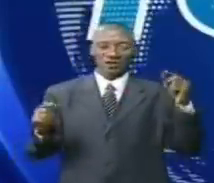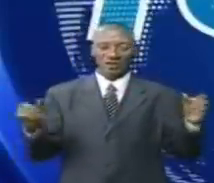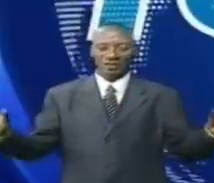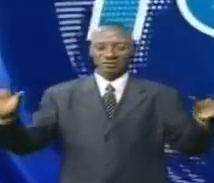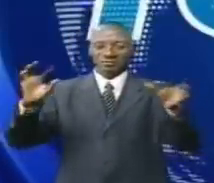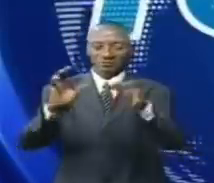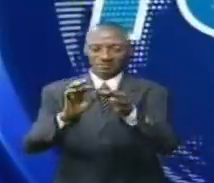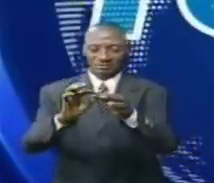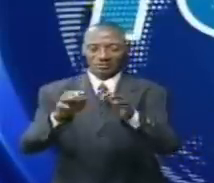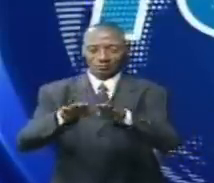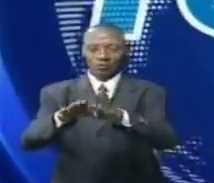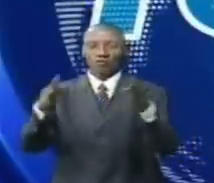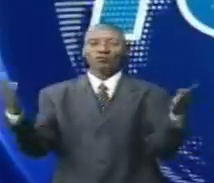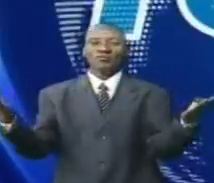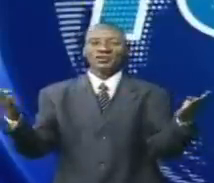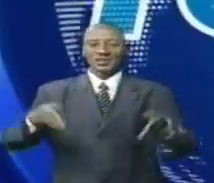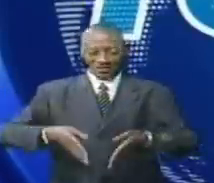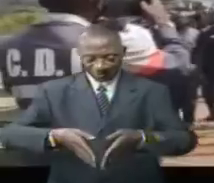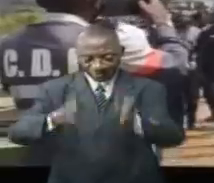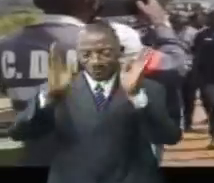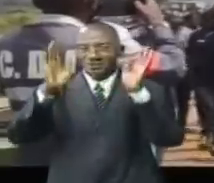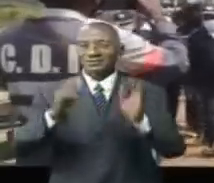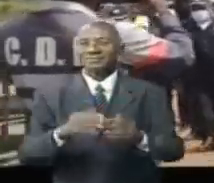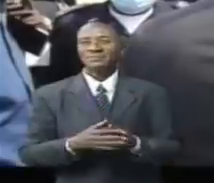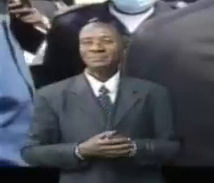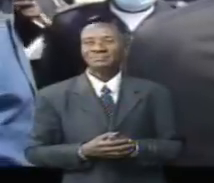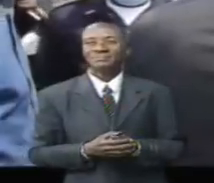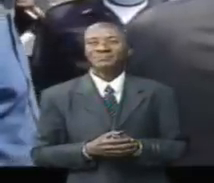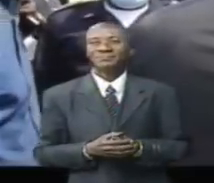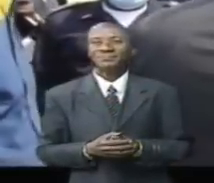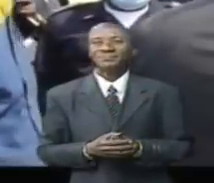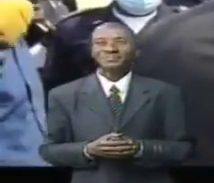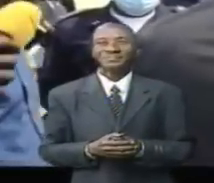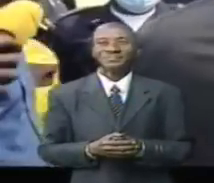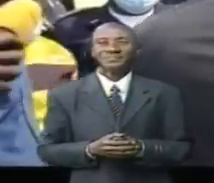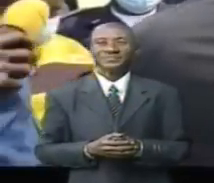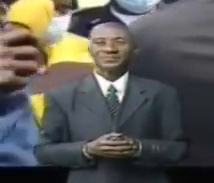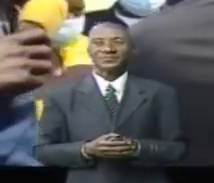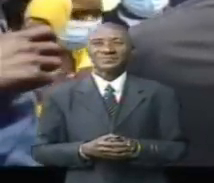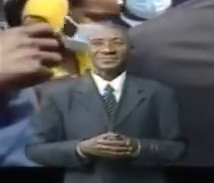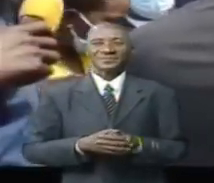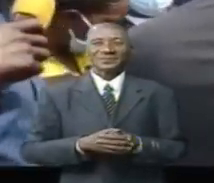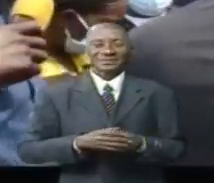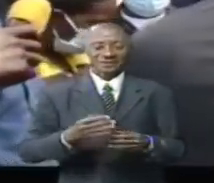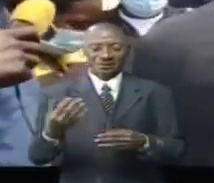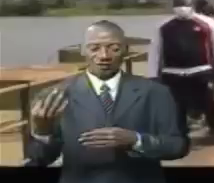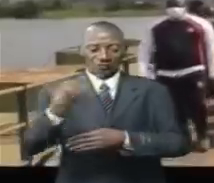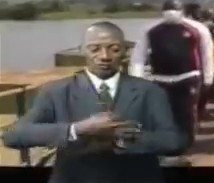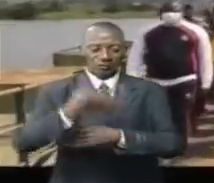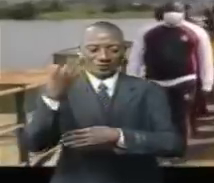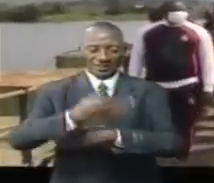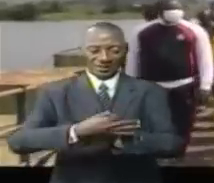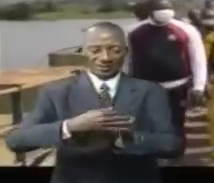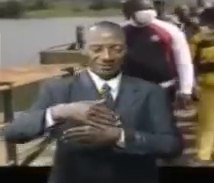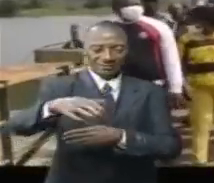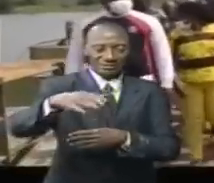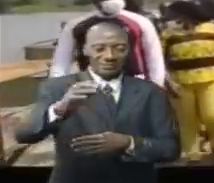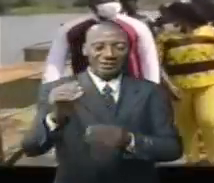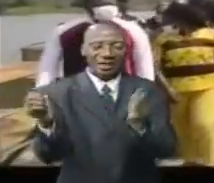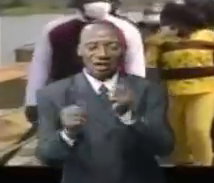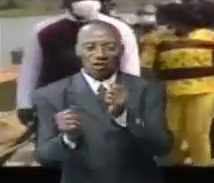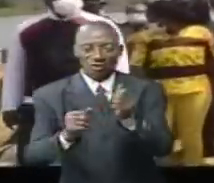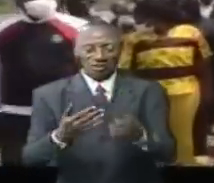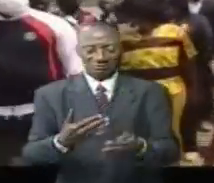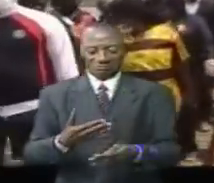deux provinces. Redépenda pour les détails. Frontière angolo-congolaise au niveau des Kalembambouji a été constatée ce samedi